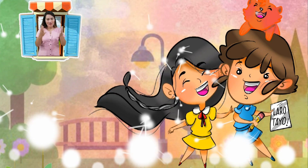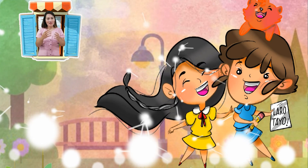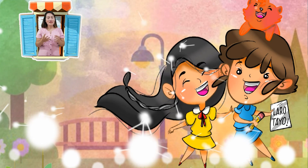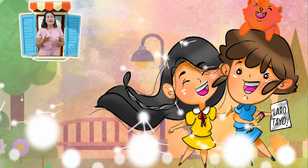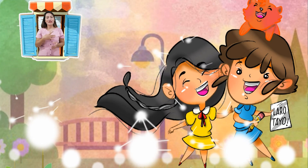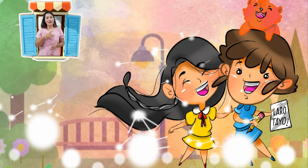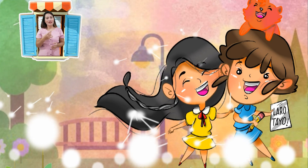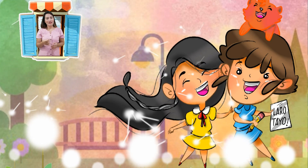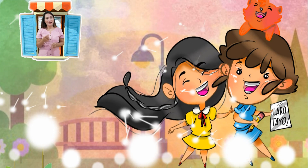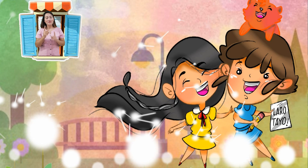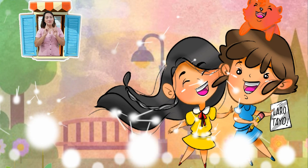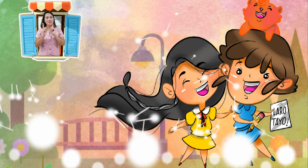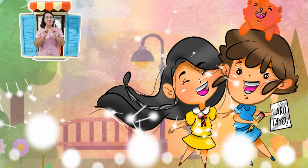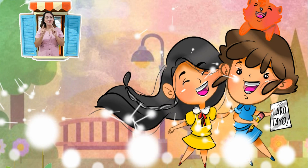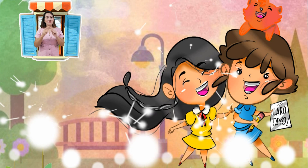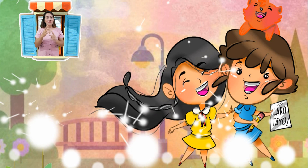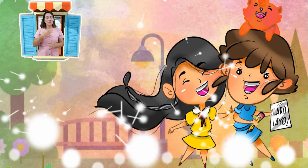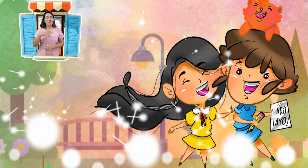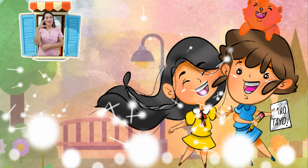aking pinsan.